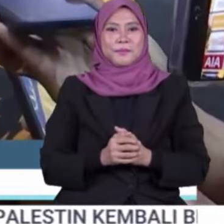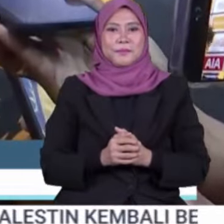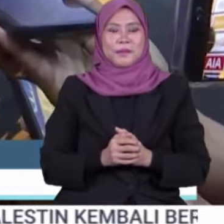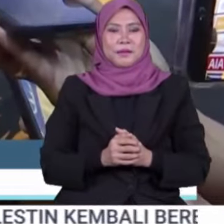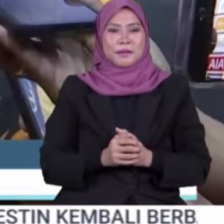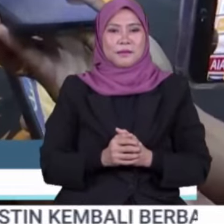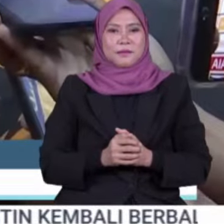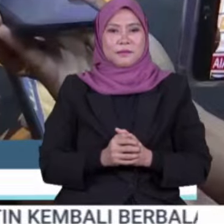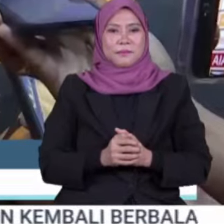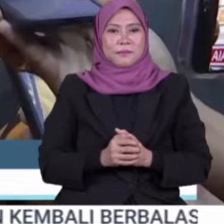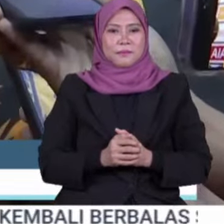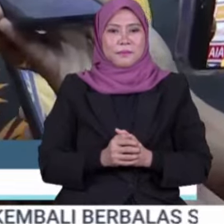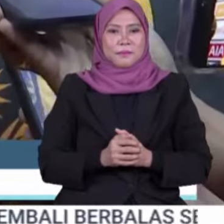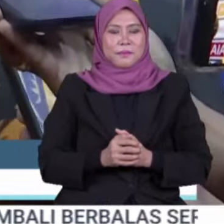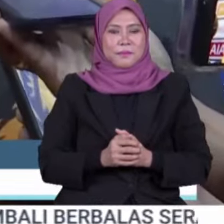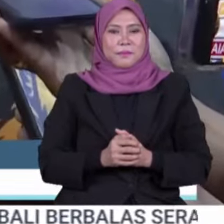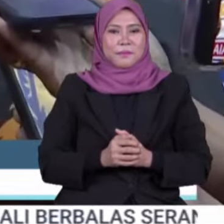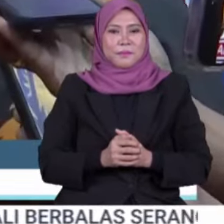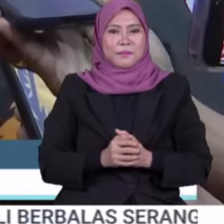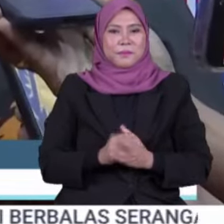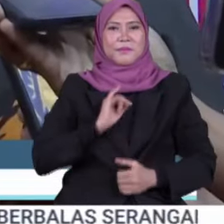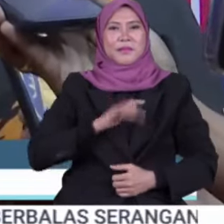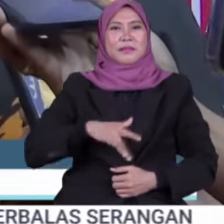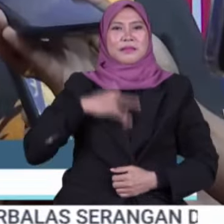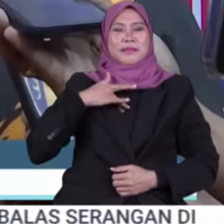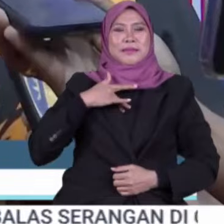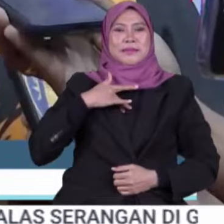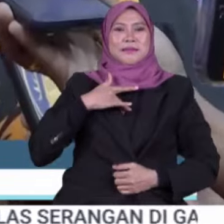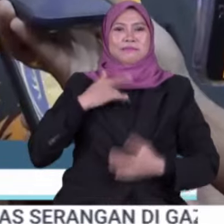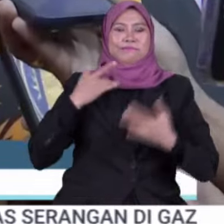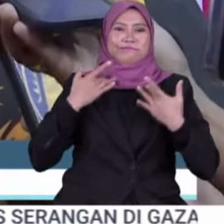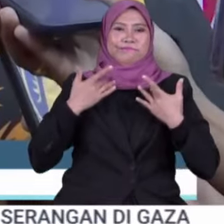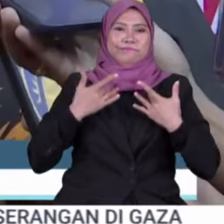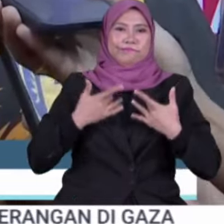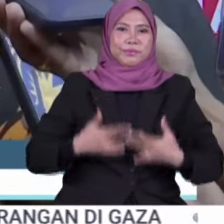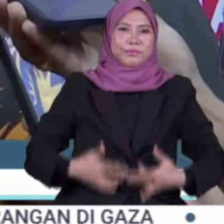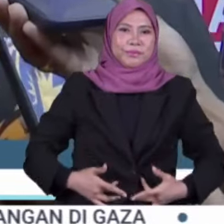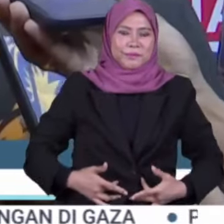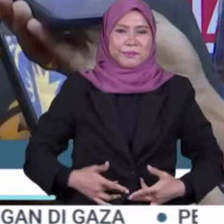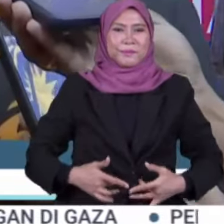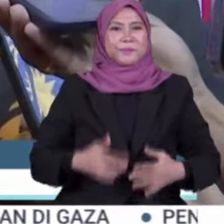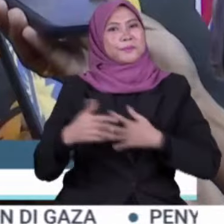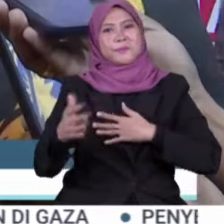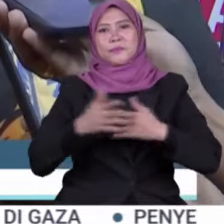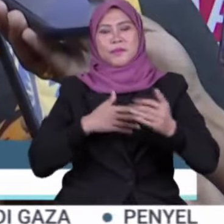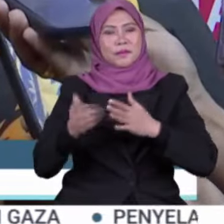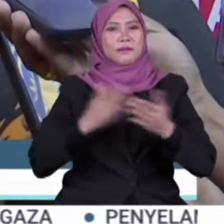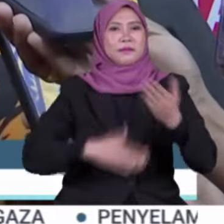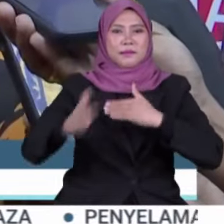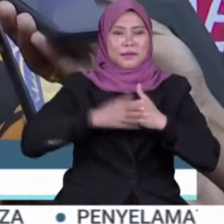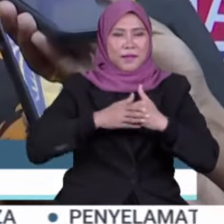it's about. I feel a little bit regrets, but it's okay, we will come